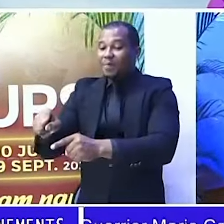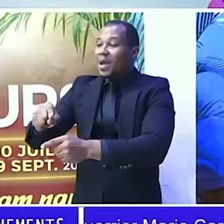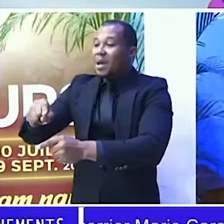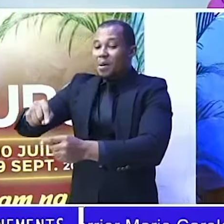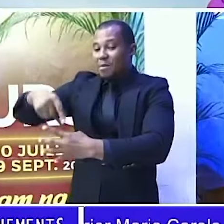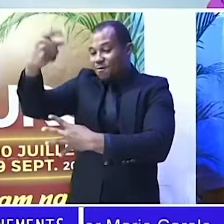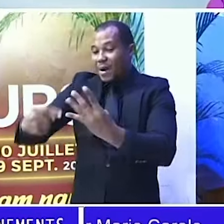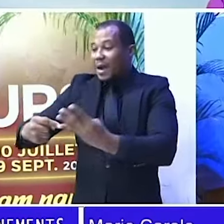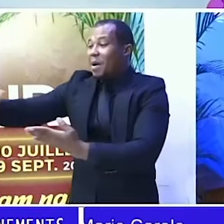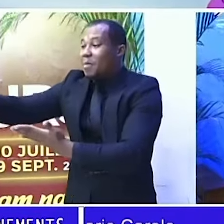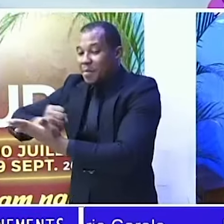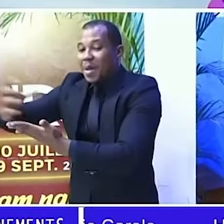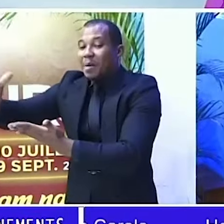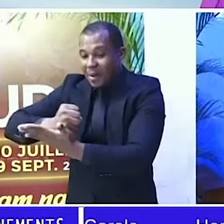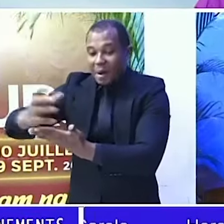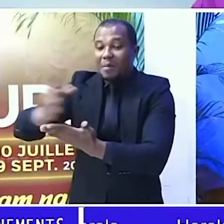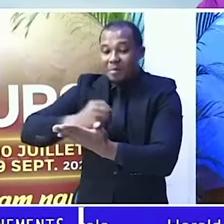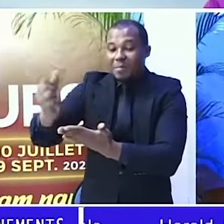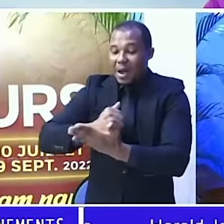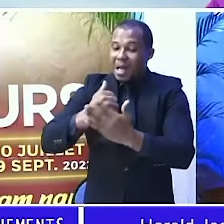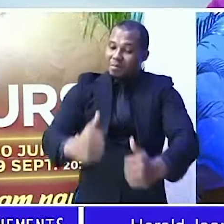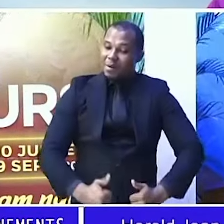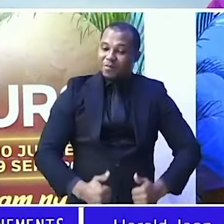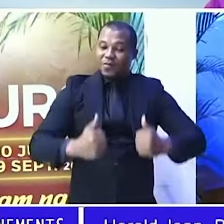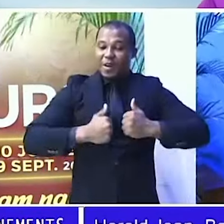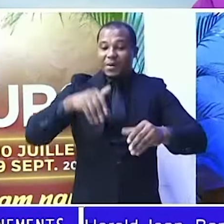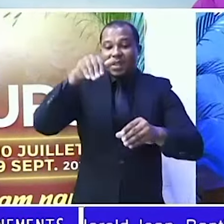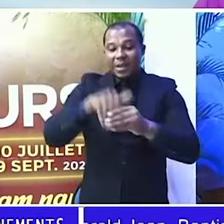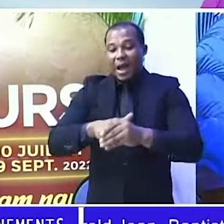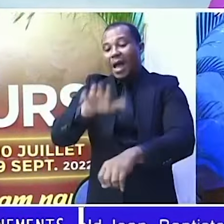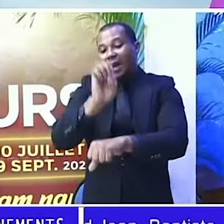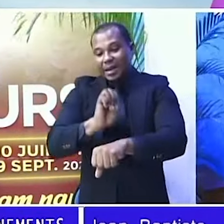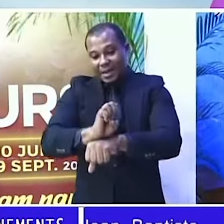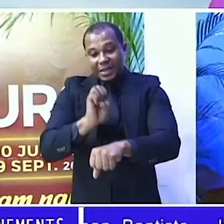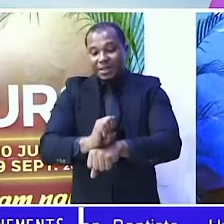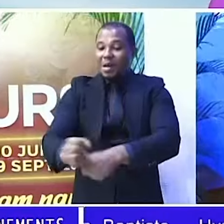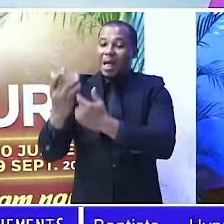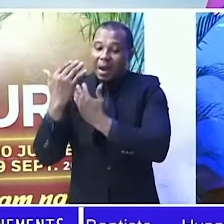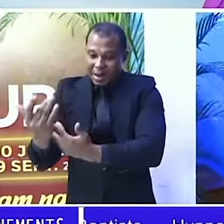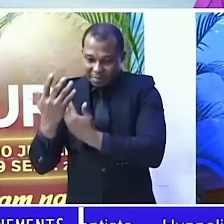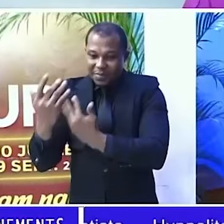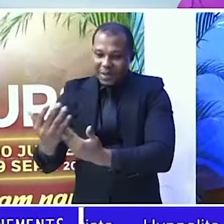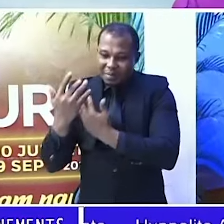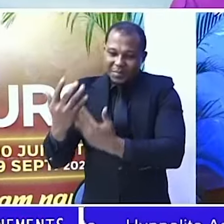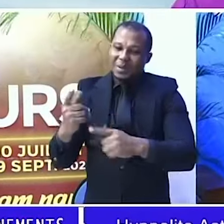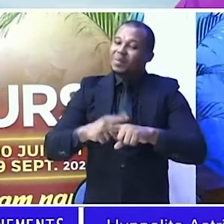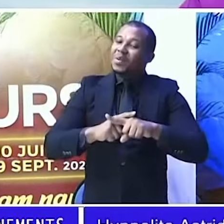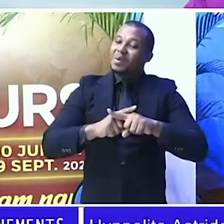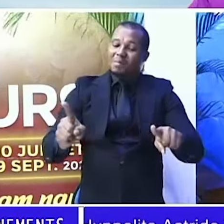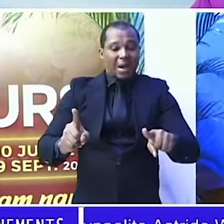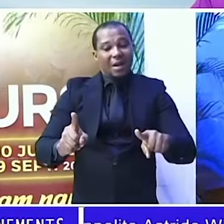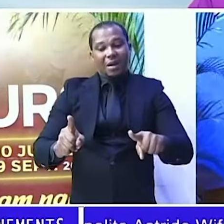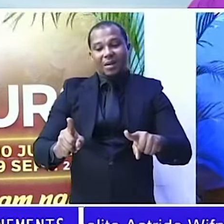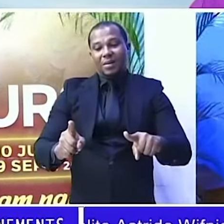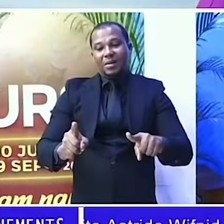Ma priorité dans l'église là, en attendant, bagaille au chaud, Dieu merci. Sinon, c'est avec